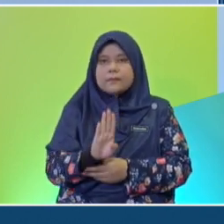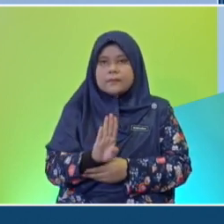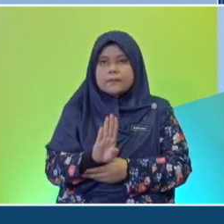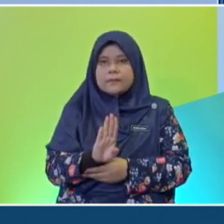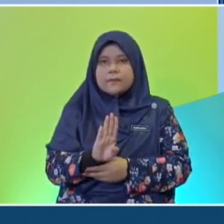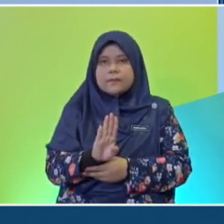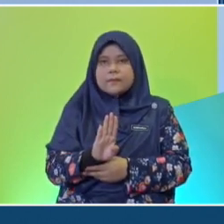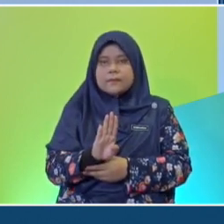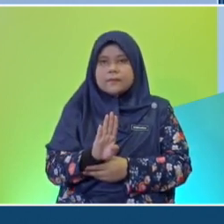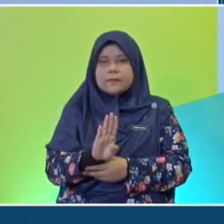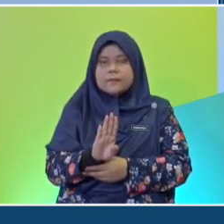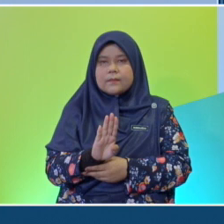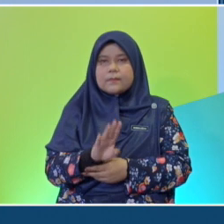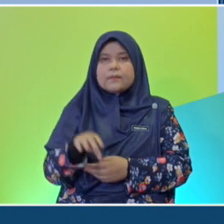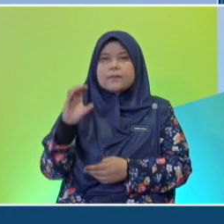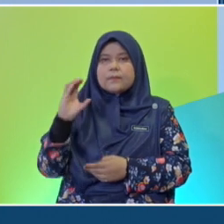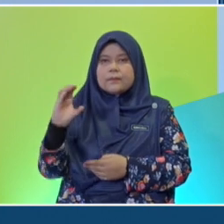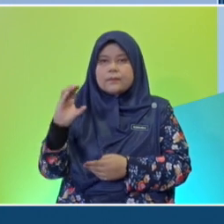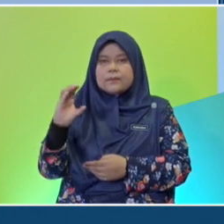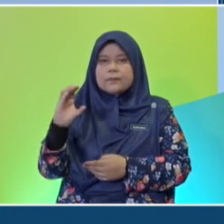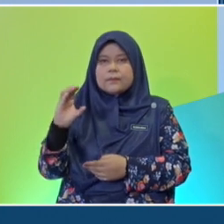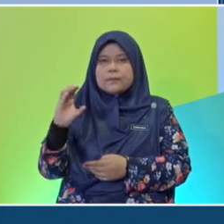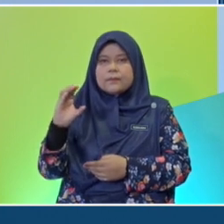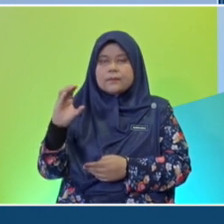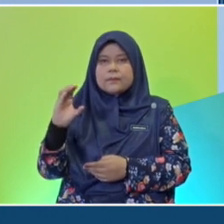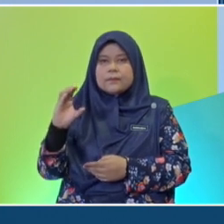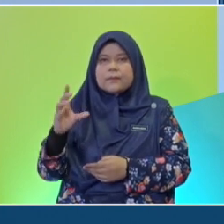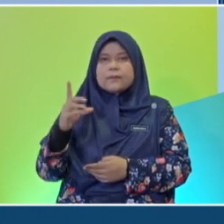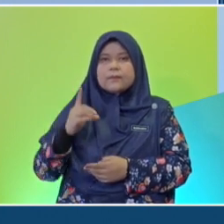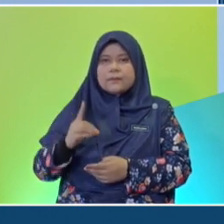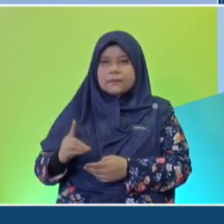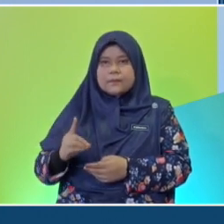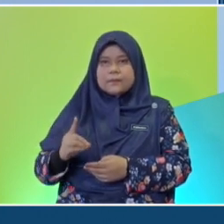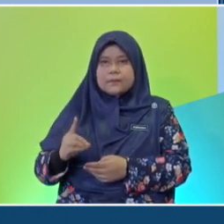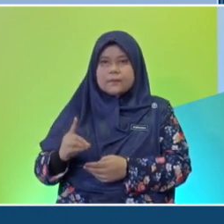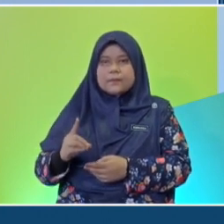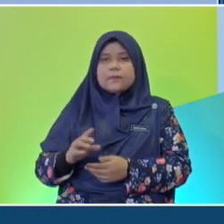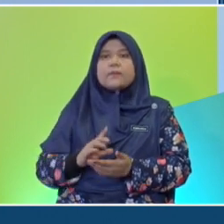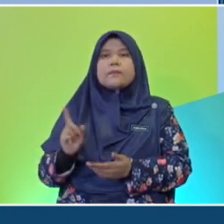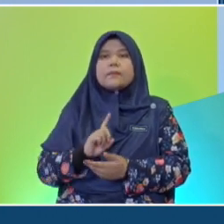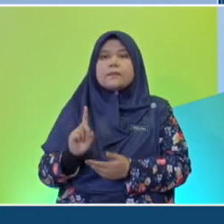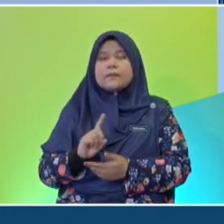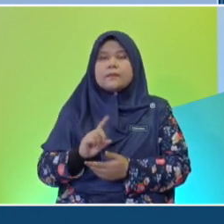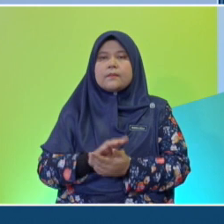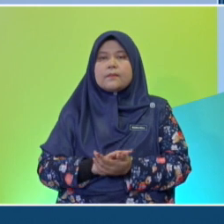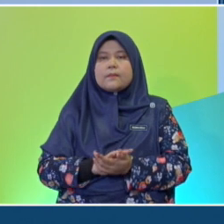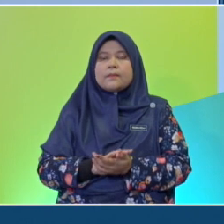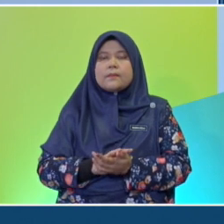persamaan ataupun si intije ataupun di pecahan supaya